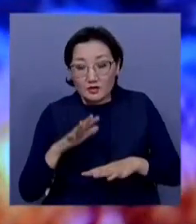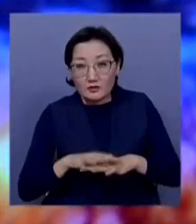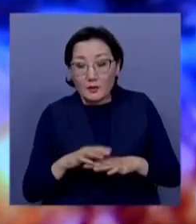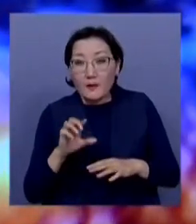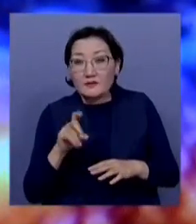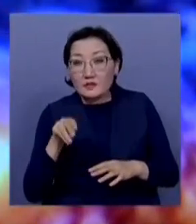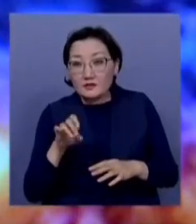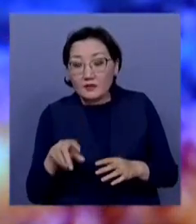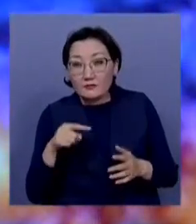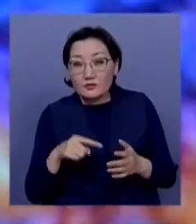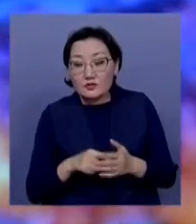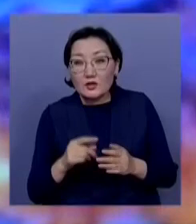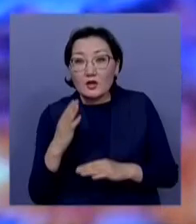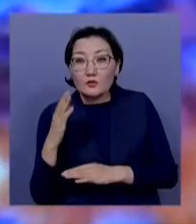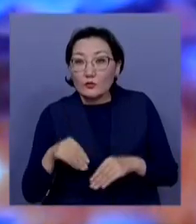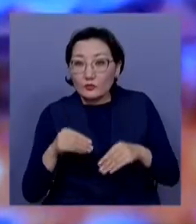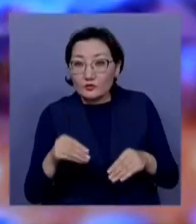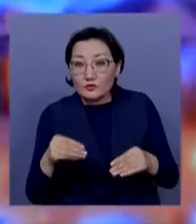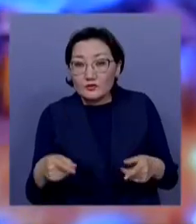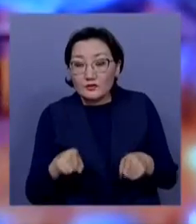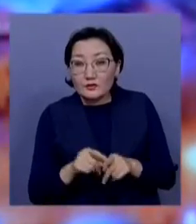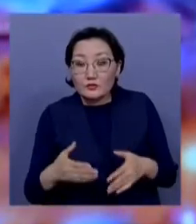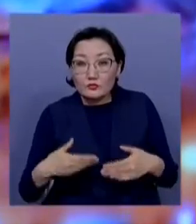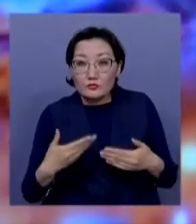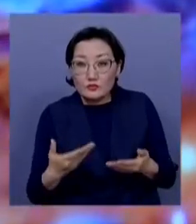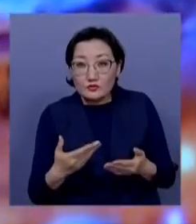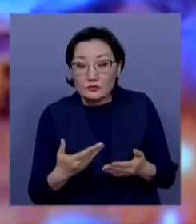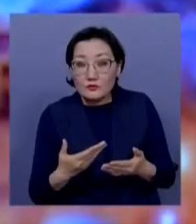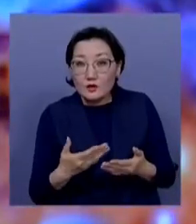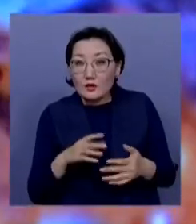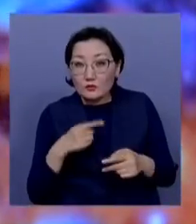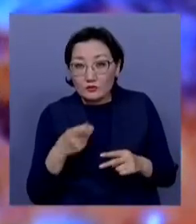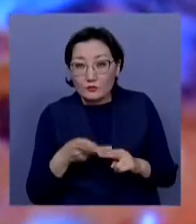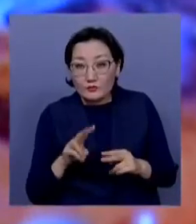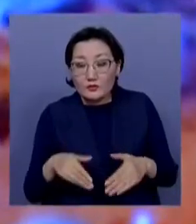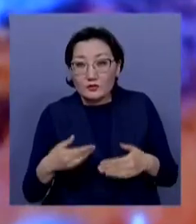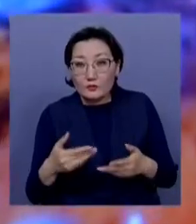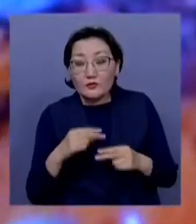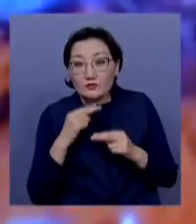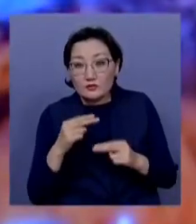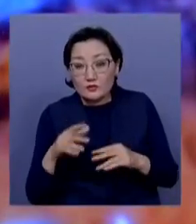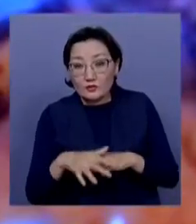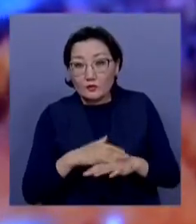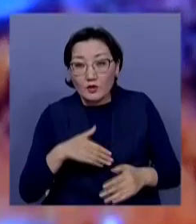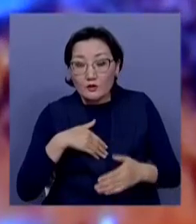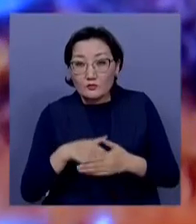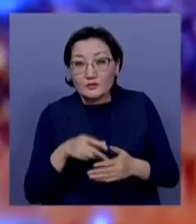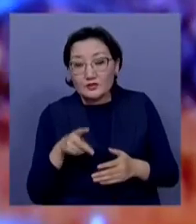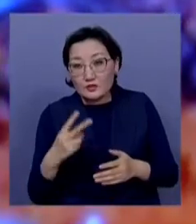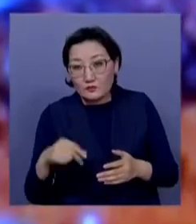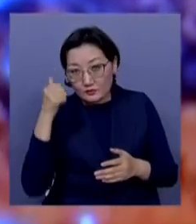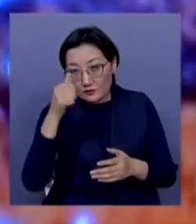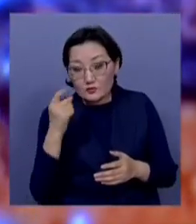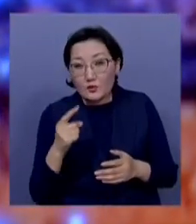Бақытжан Сағынтаевқа қалаға жасыл желек отырғызсам деген ұсыныспен шыққан болатын. Бұл ұсынысы ескеріліп, қоғам белсенділері